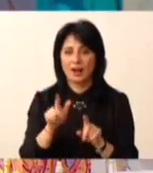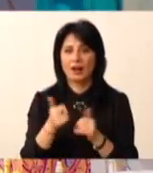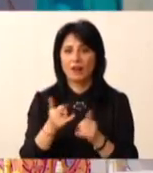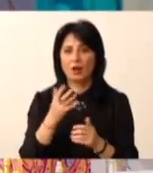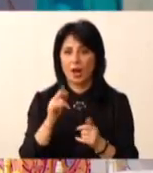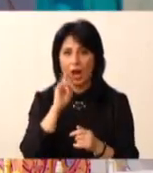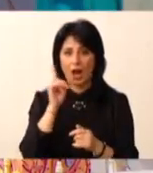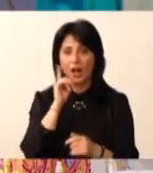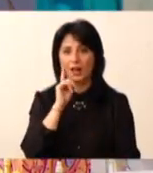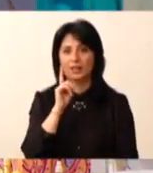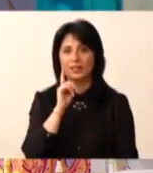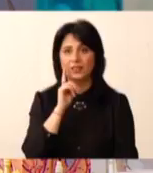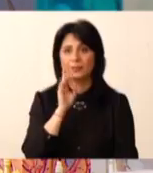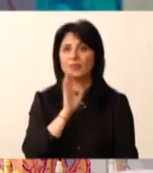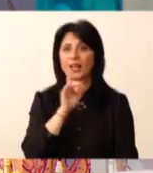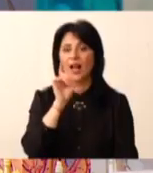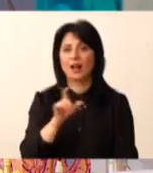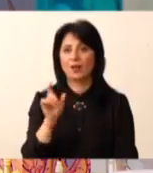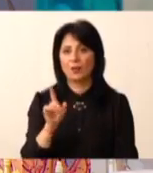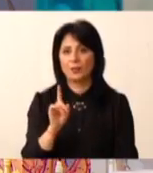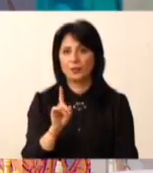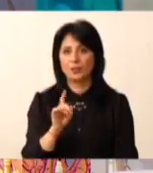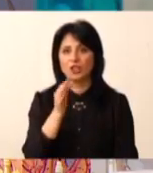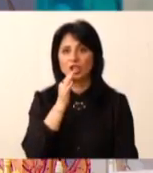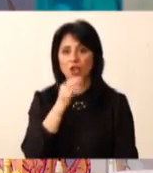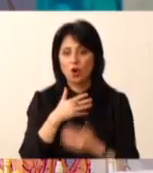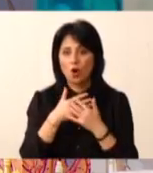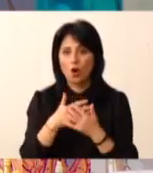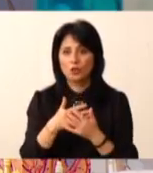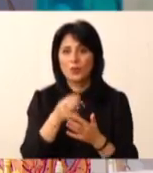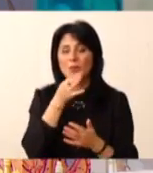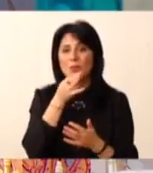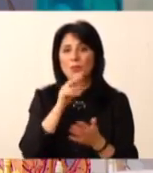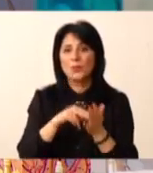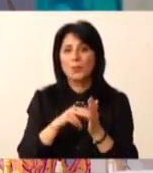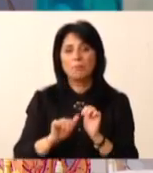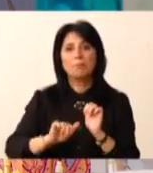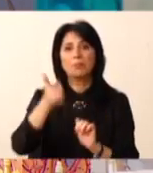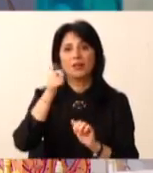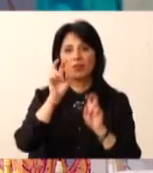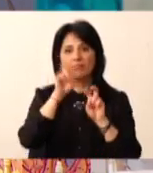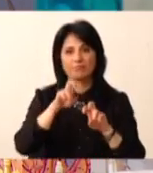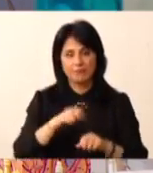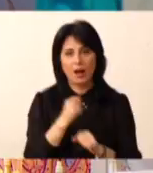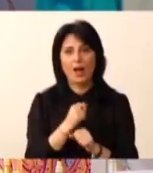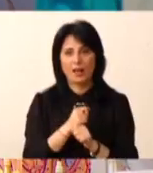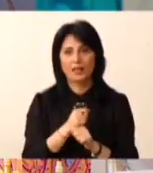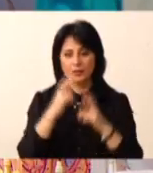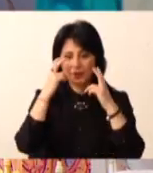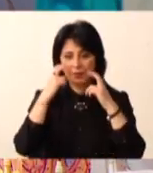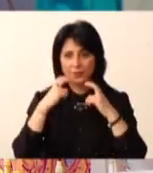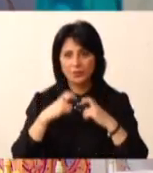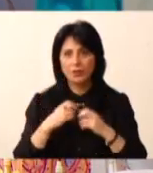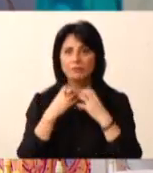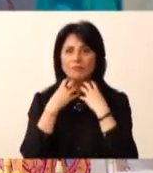როდესაც ახალგაზრდა ქალბატონები ჯერ კიდევ ორსულობის დაგეგმვამდე მოდიან ენდოკრინოლოგთან, იმოწმებენ,